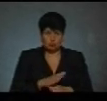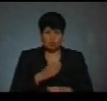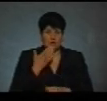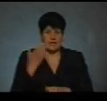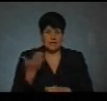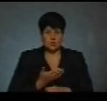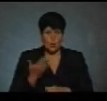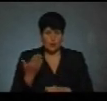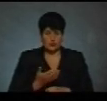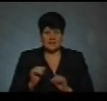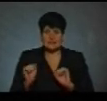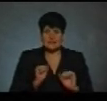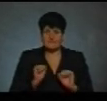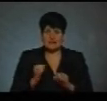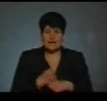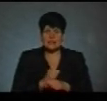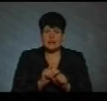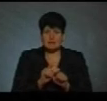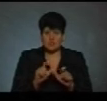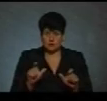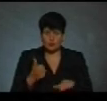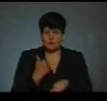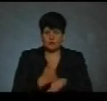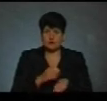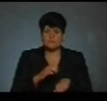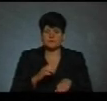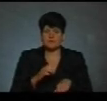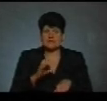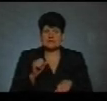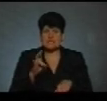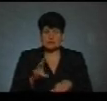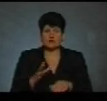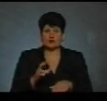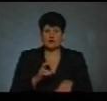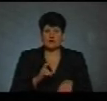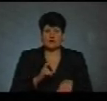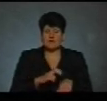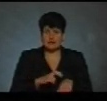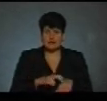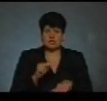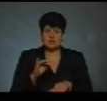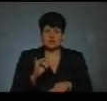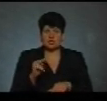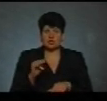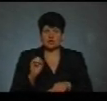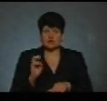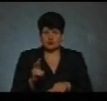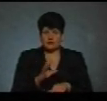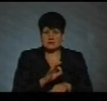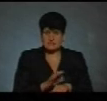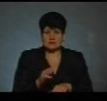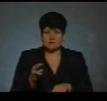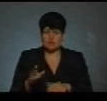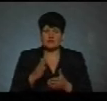була доповідь керівника лабораторії, головного санітарного лікаря Чечук Оксани Тимофійовни про те, що є